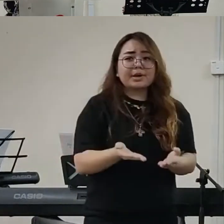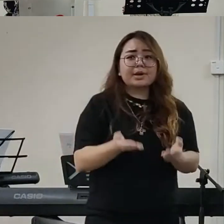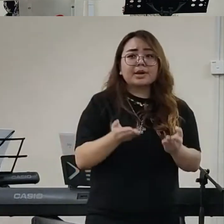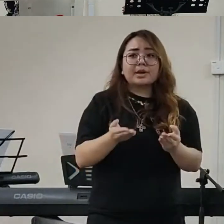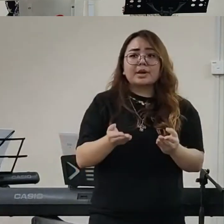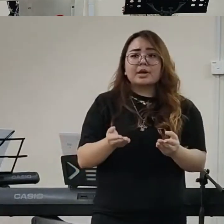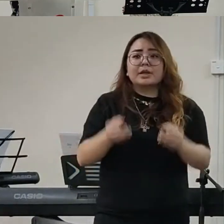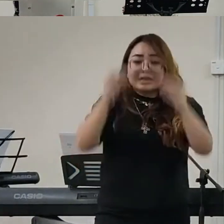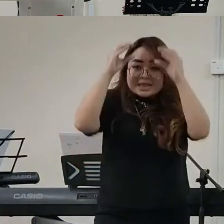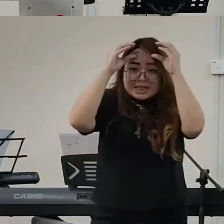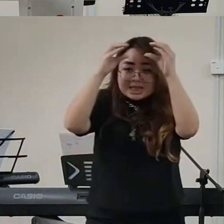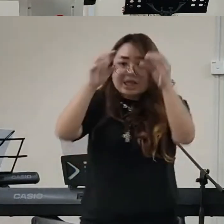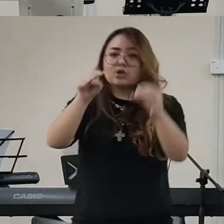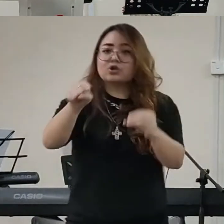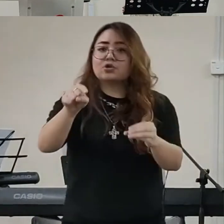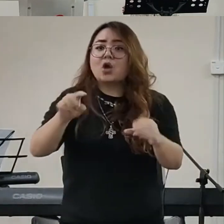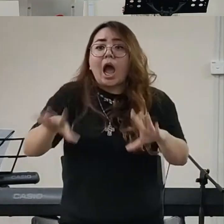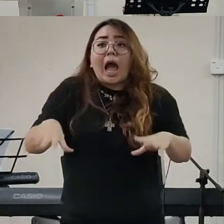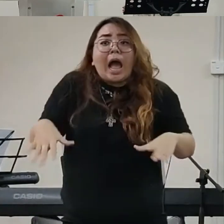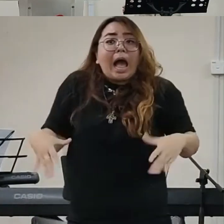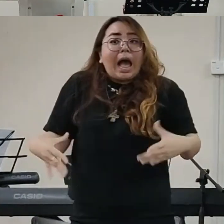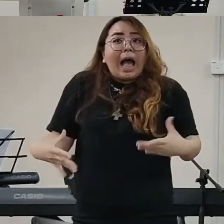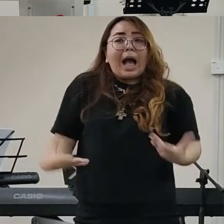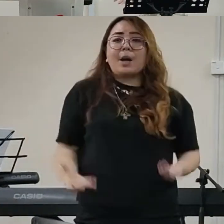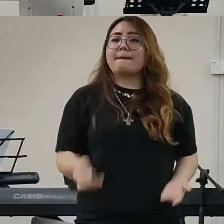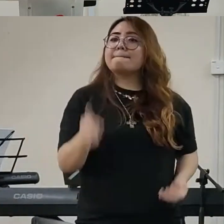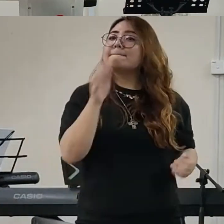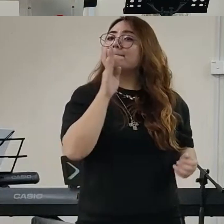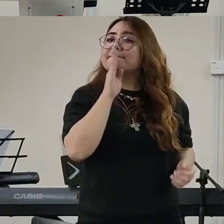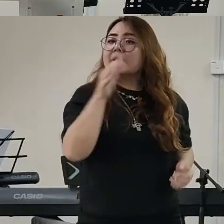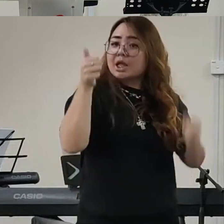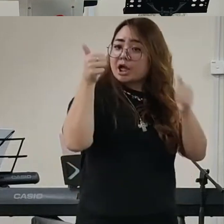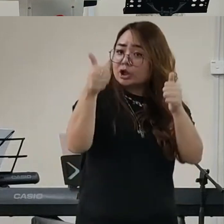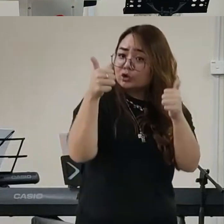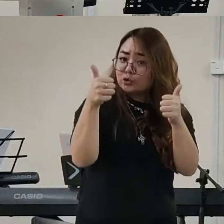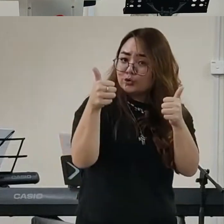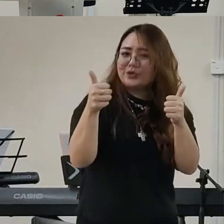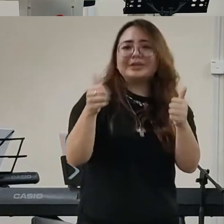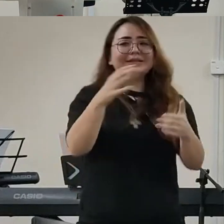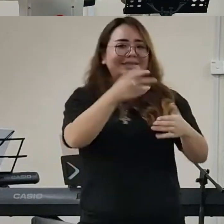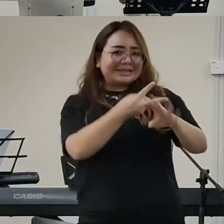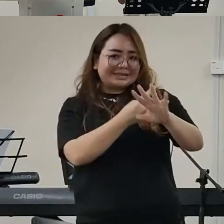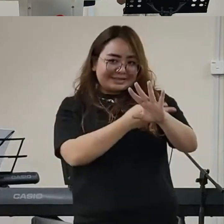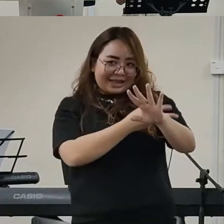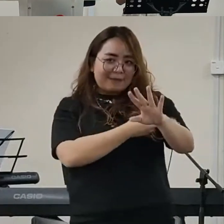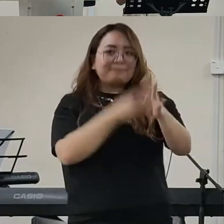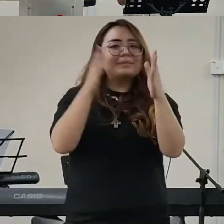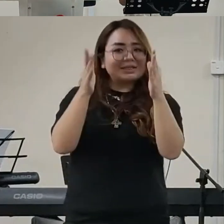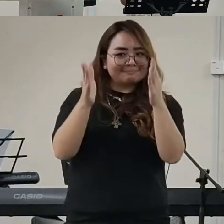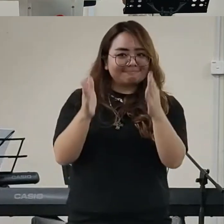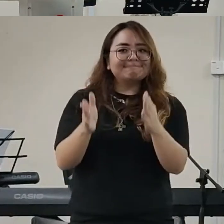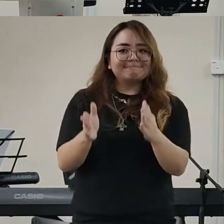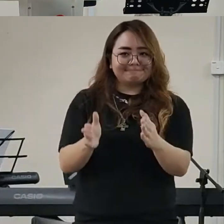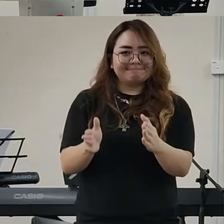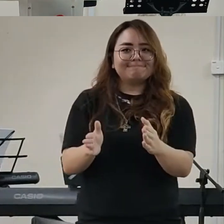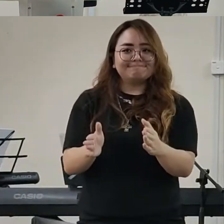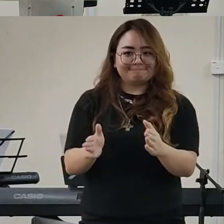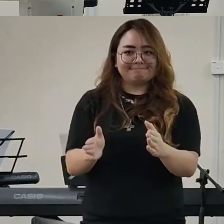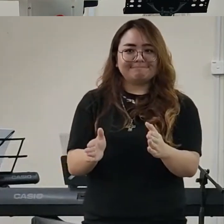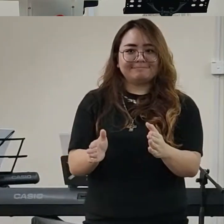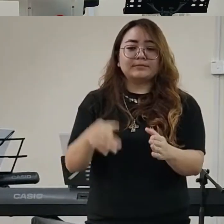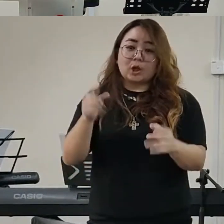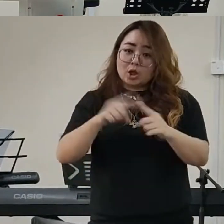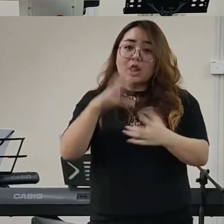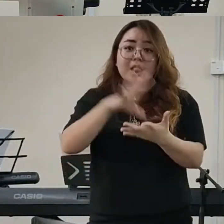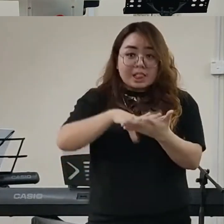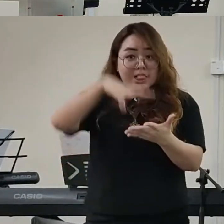be a shepherd. Now, 也许你说，牧师把我 成为一个，就让我成为一个牧者，可是我不知道怎